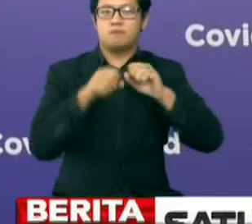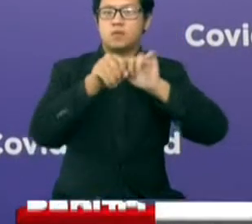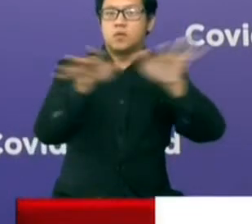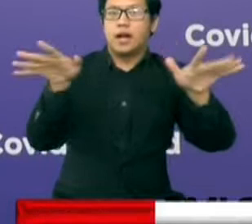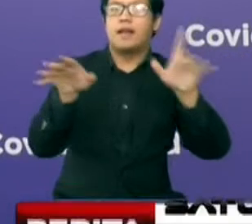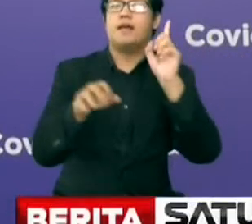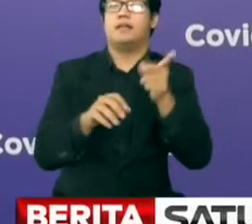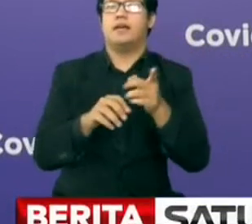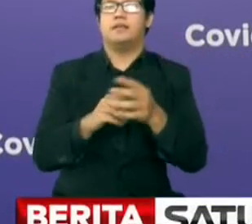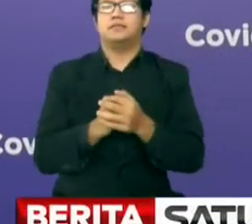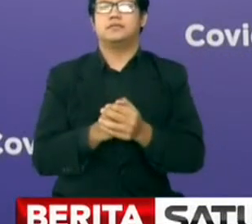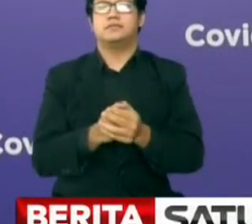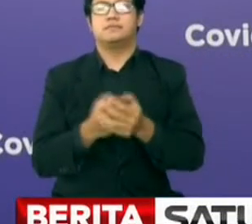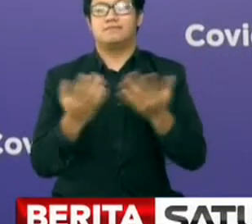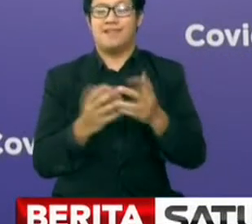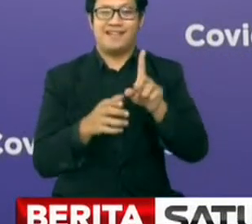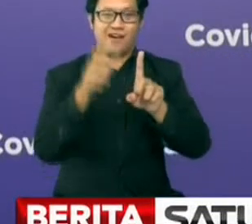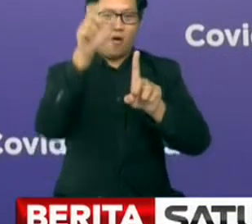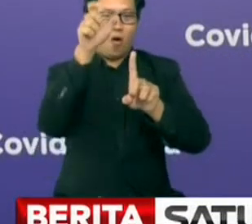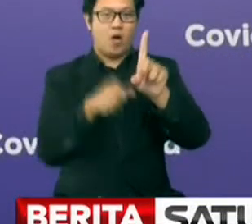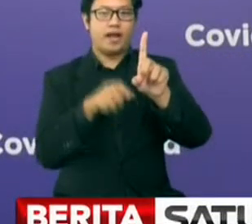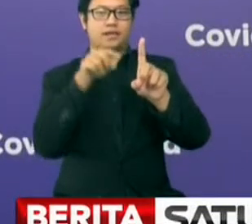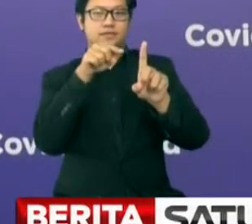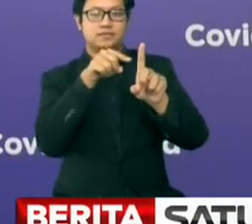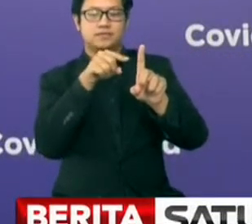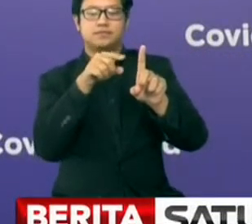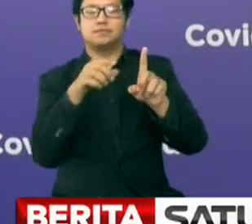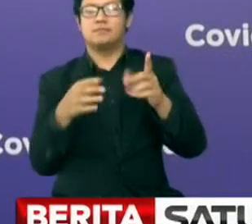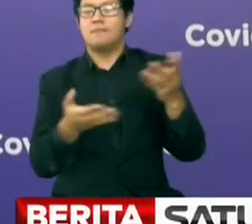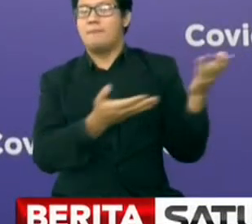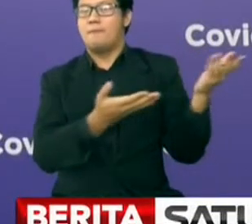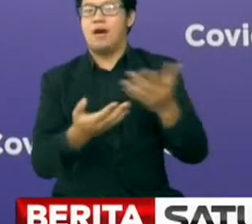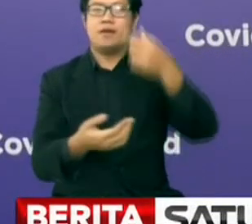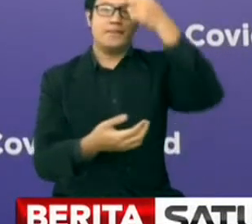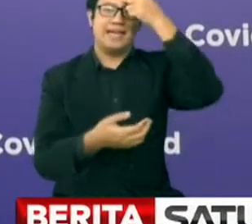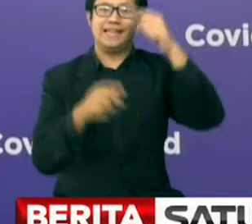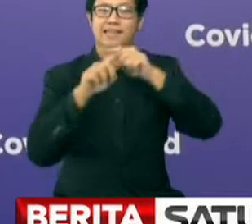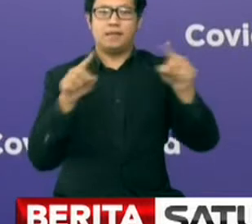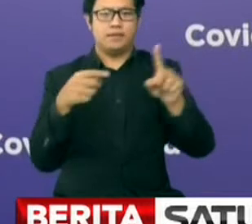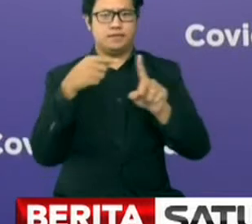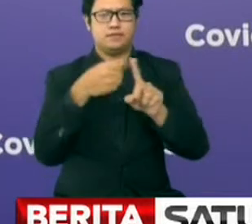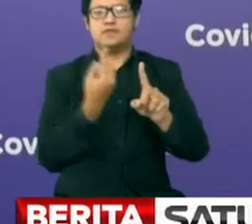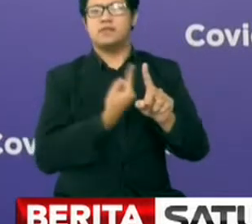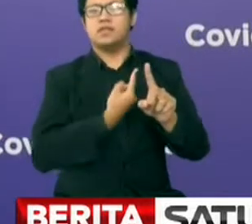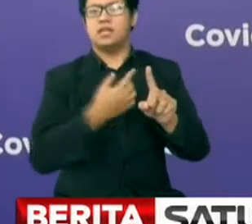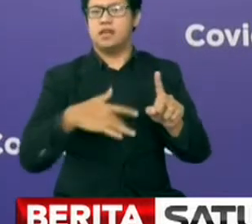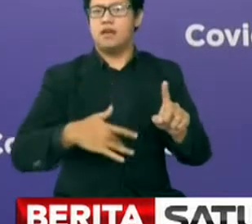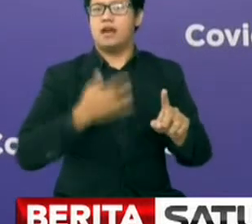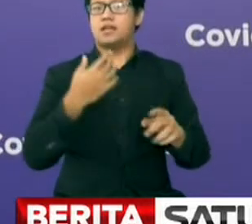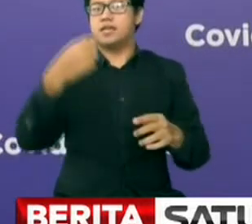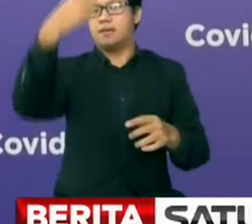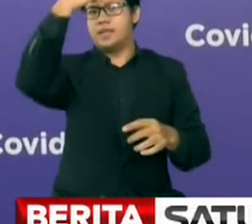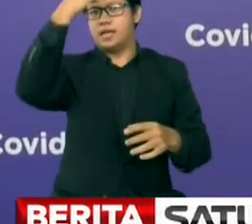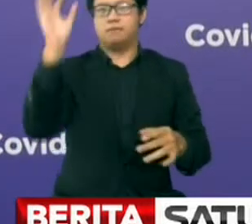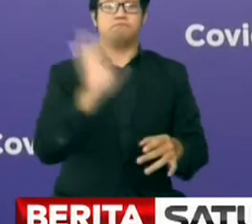sekalian Orang yang membawa penyakit ini namun dirinya tidak merasakan